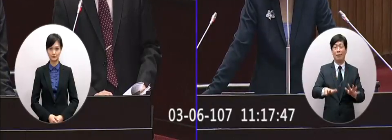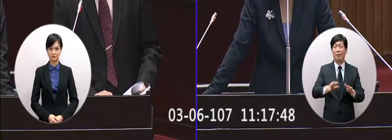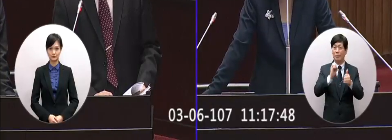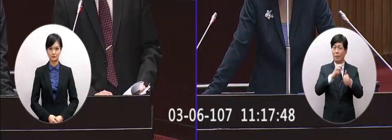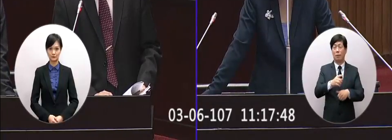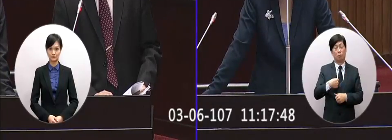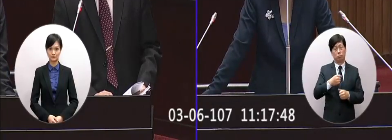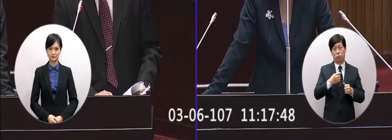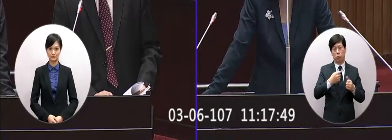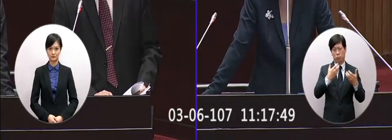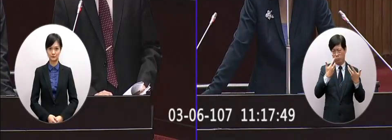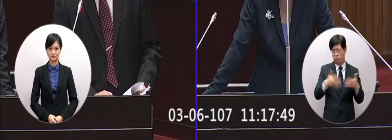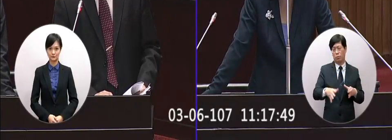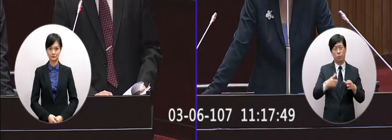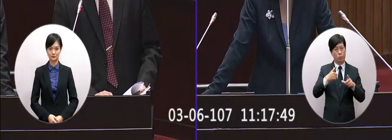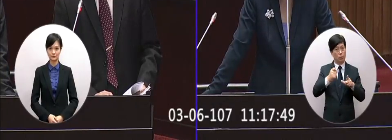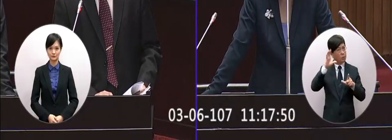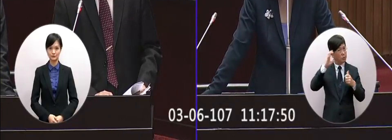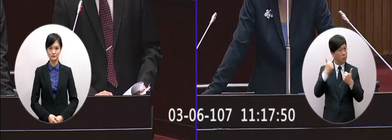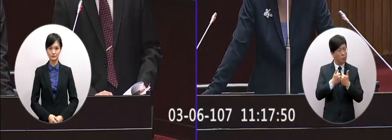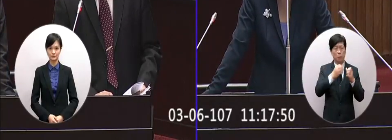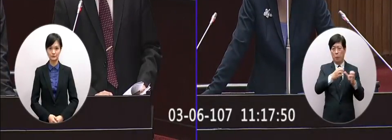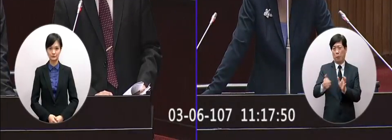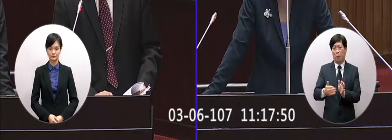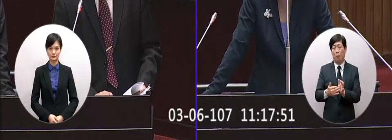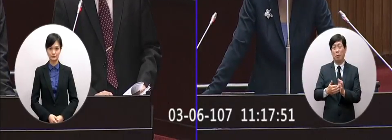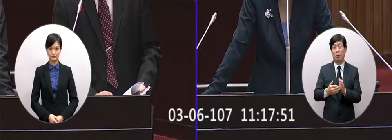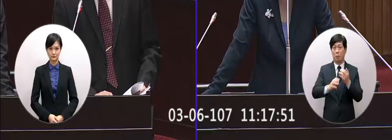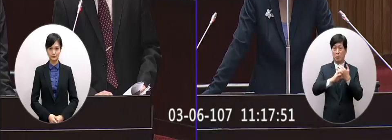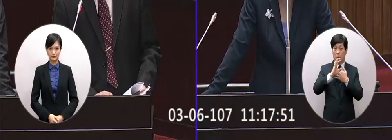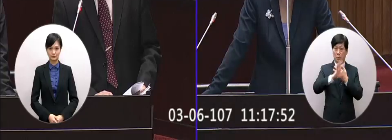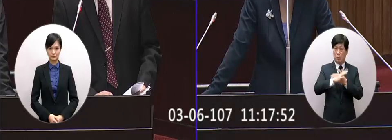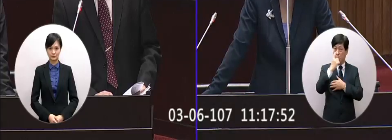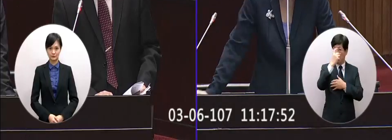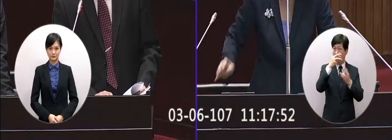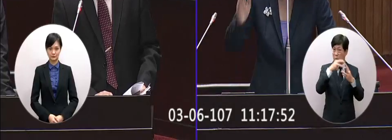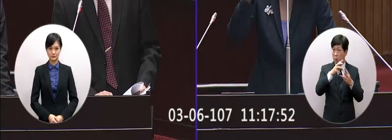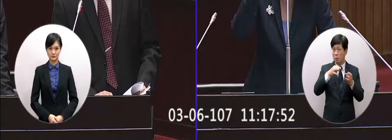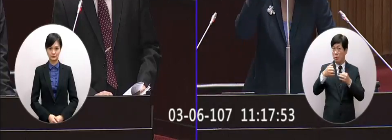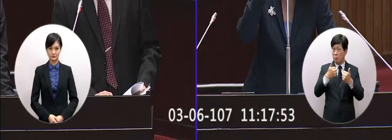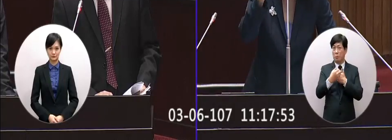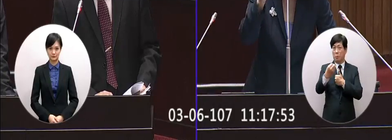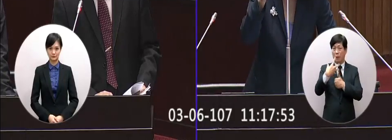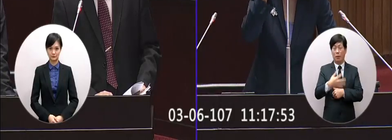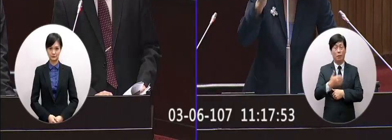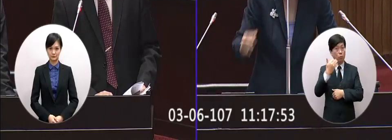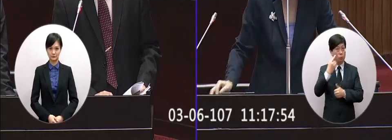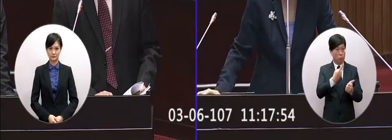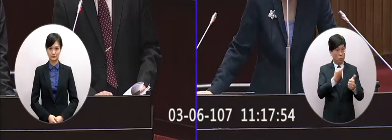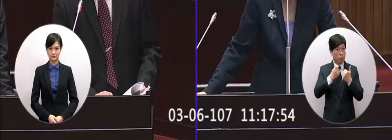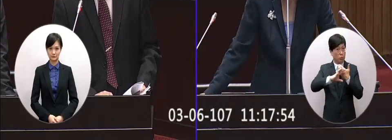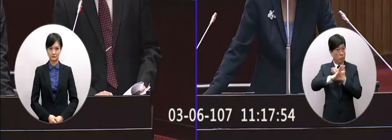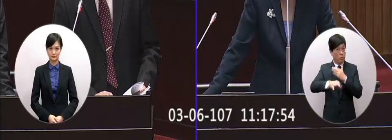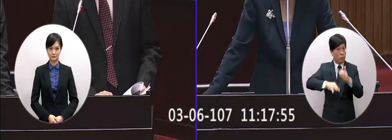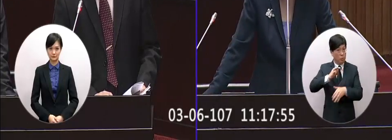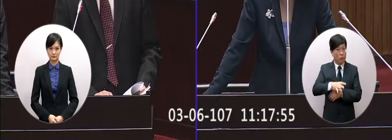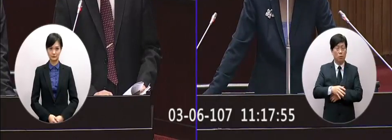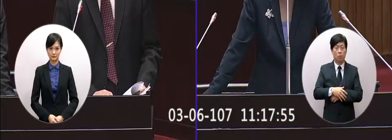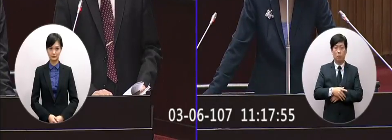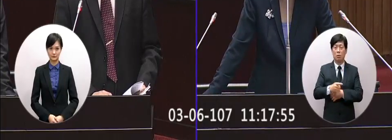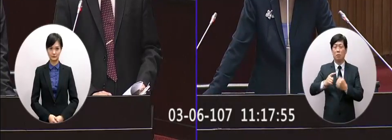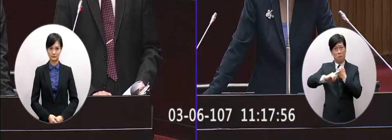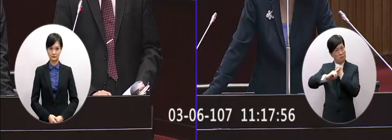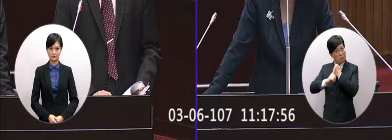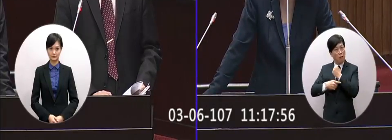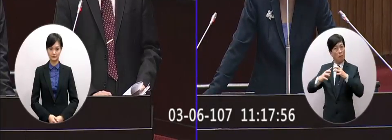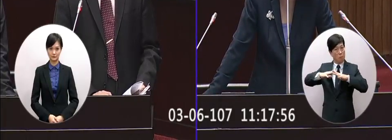我也办了很多公听会呢，很多欧洲的商会已经提醒了，你要吸引外资，院长，稳定法